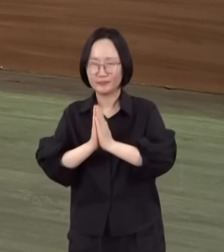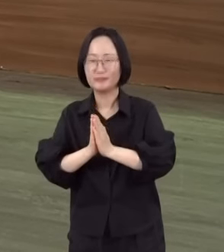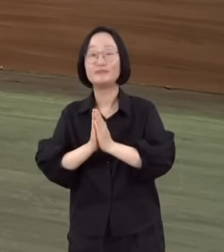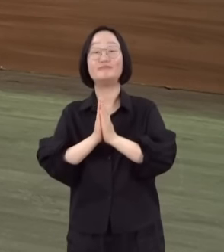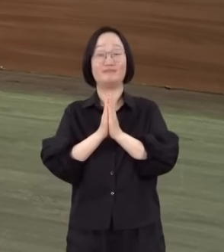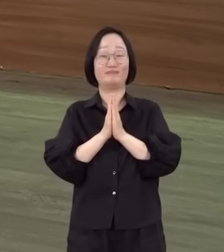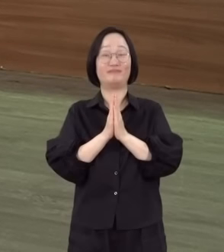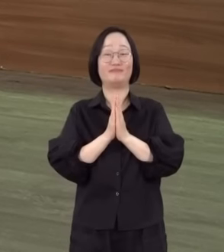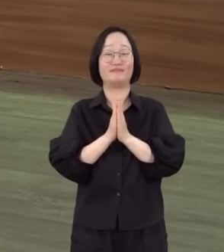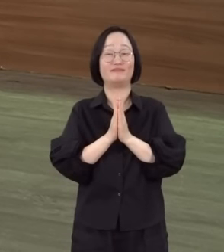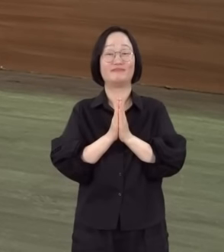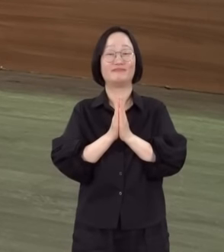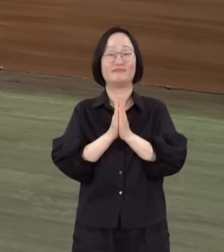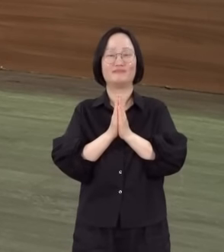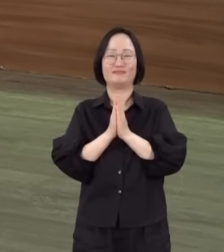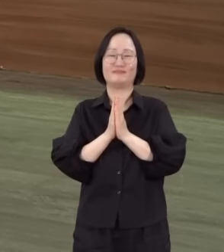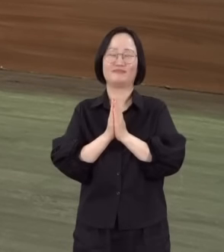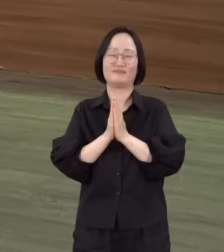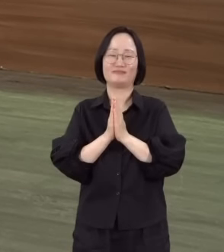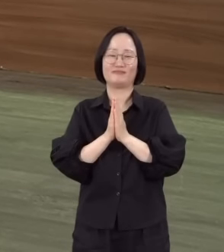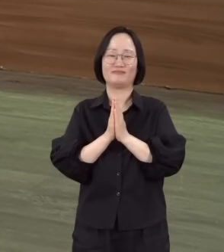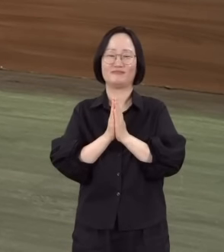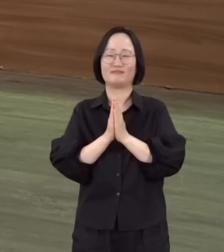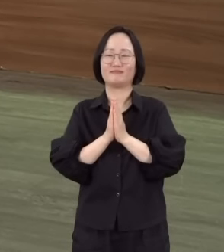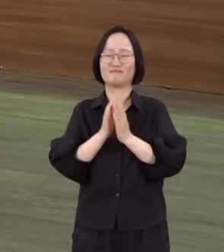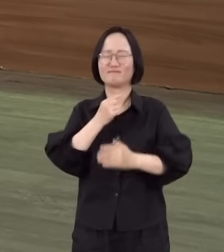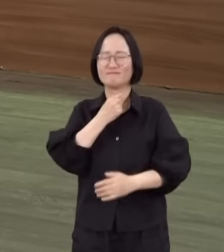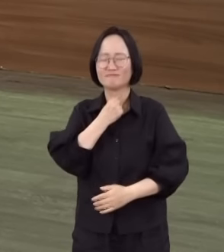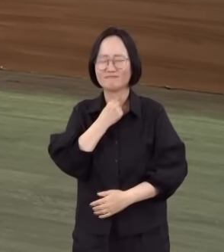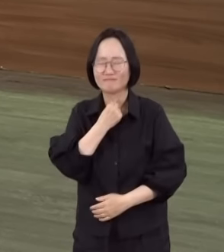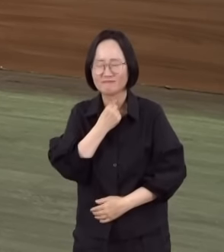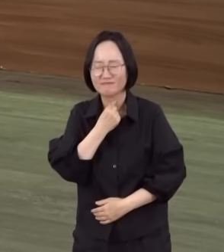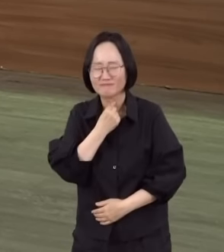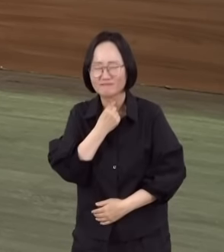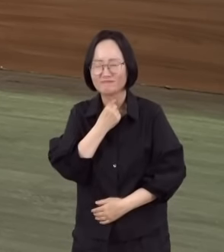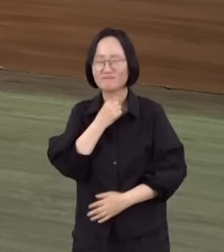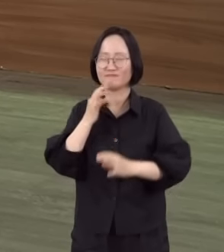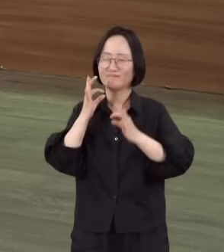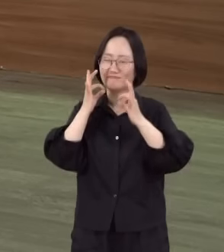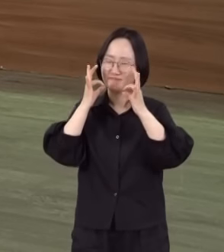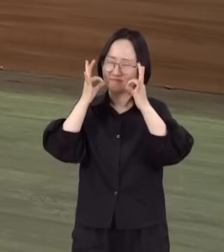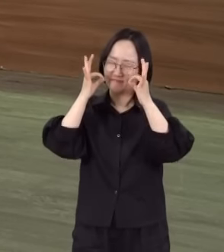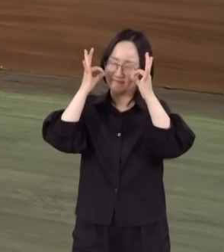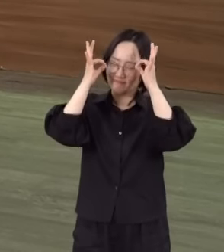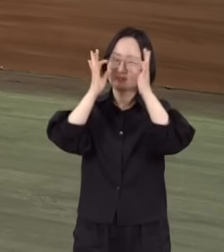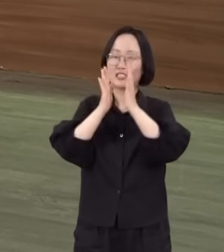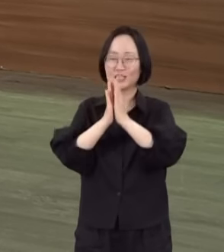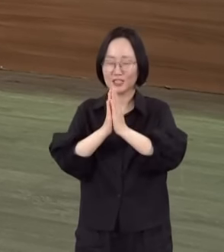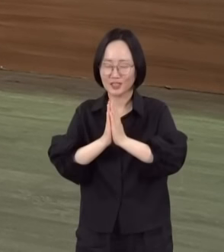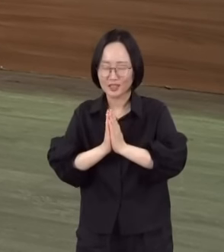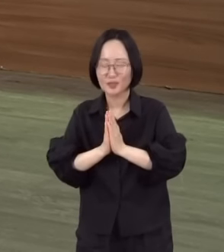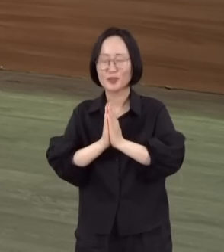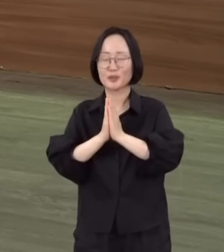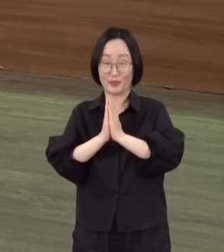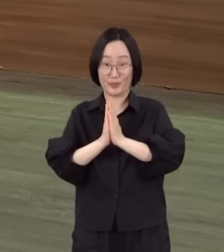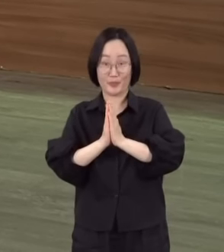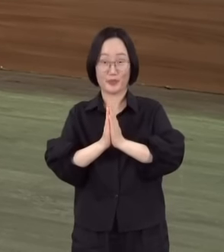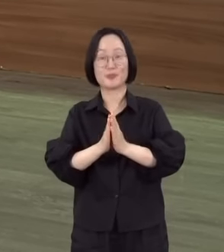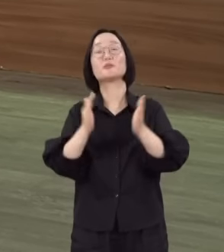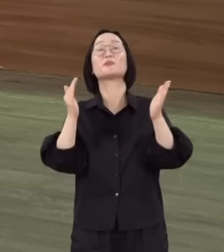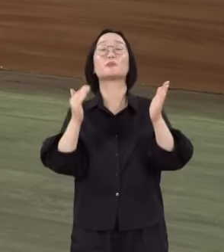이렇게 이제 어 기도하고 간절하게 정성스럽게 그렇게 공정하면서도 올리고